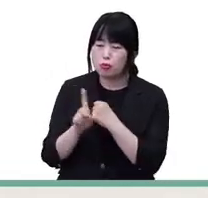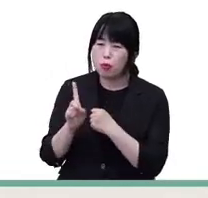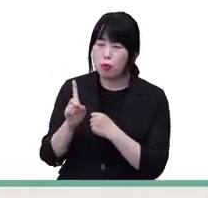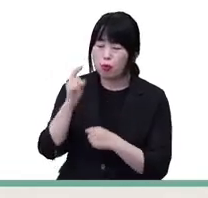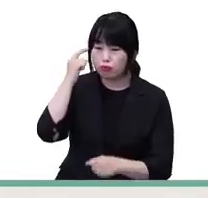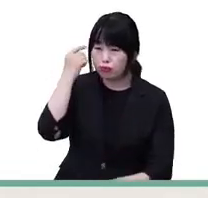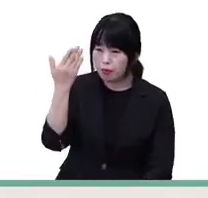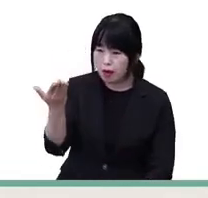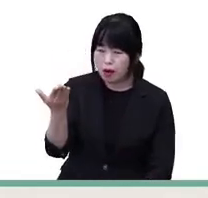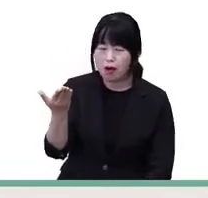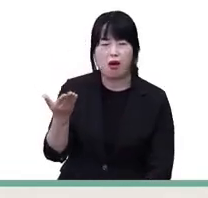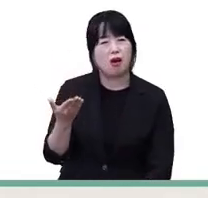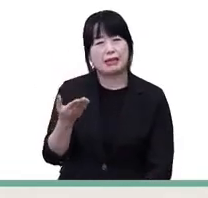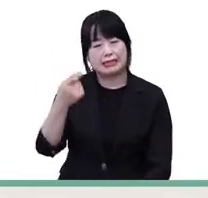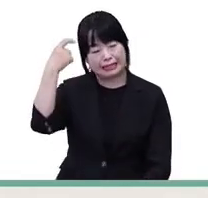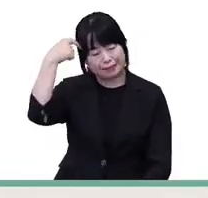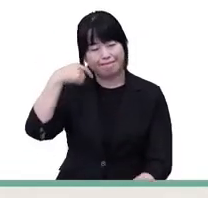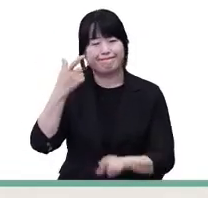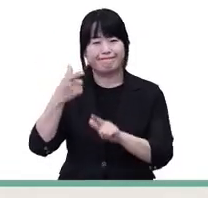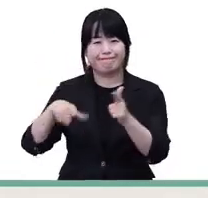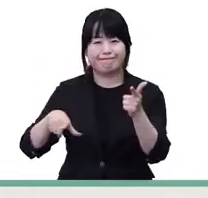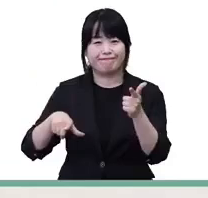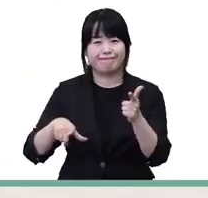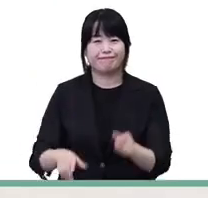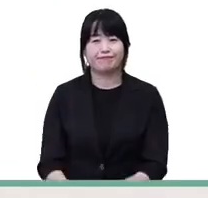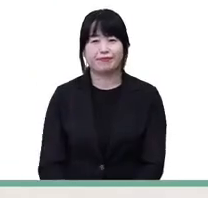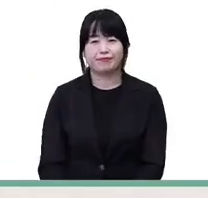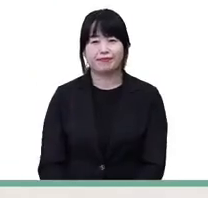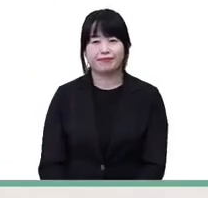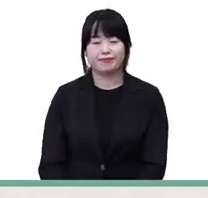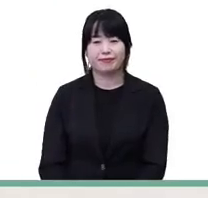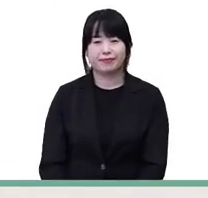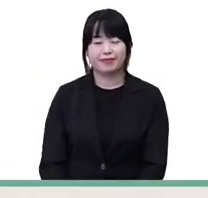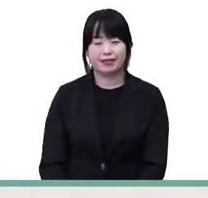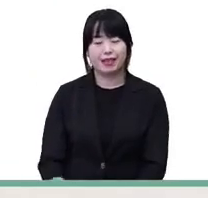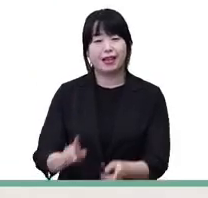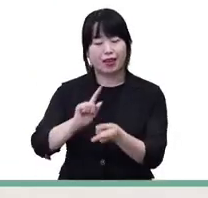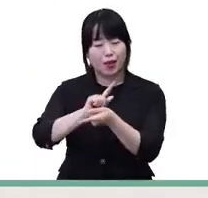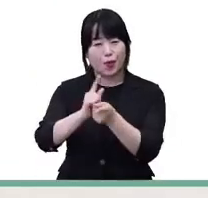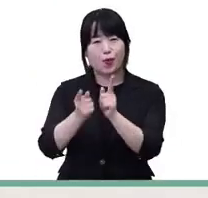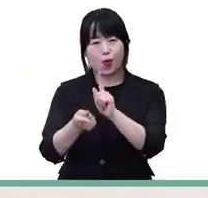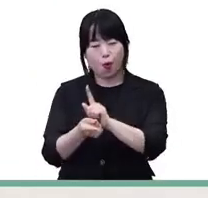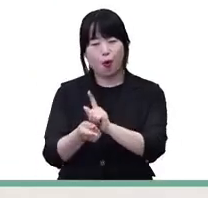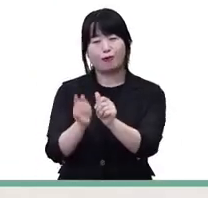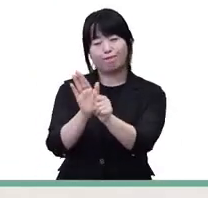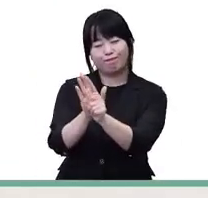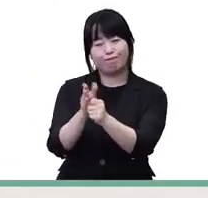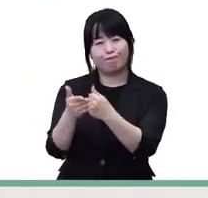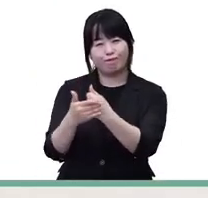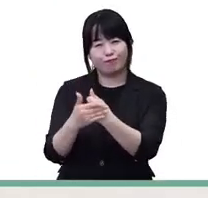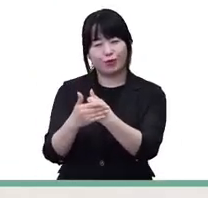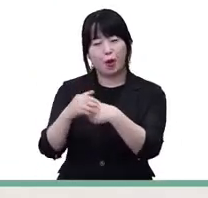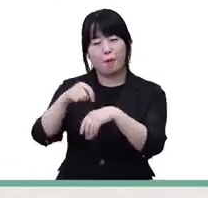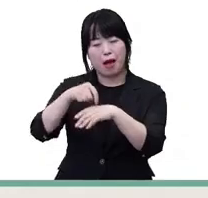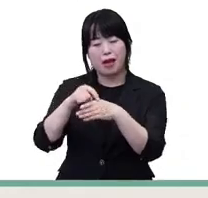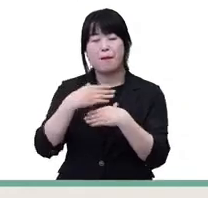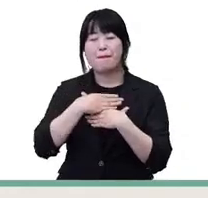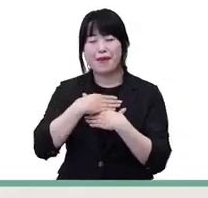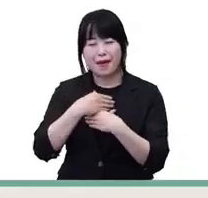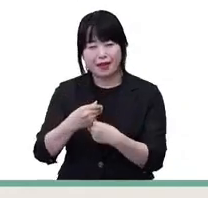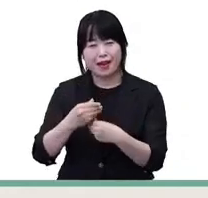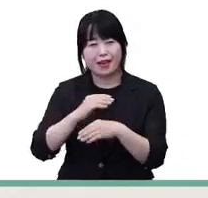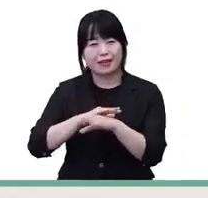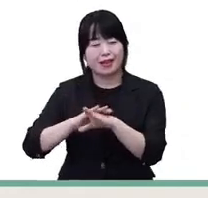물어보는 거하고는 느낌이 다르거든요. 그래서 우리가 서로서로에게 지지하는 경청자가